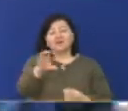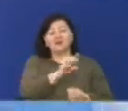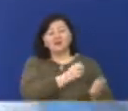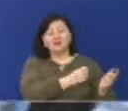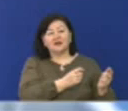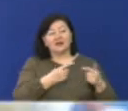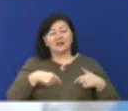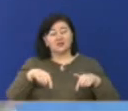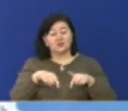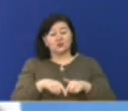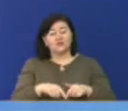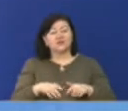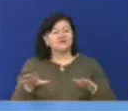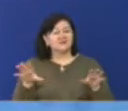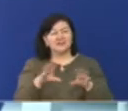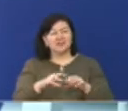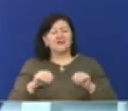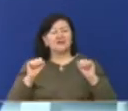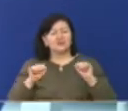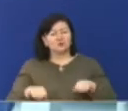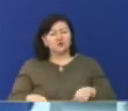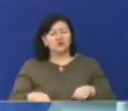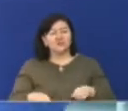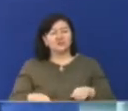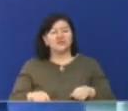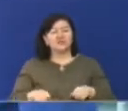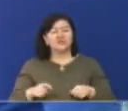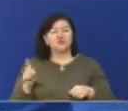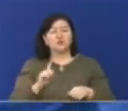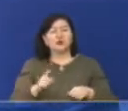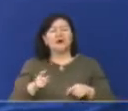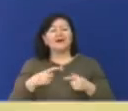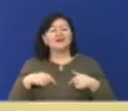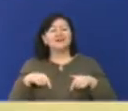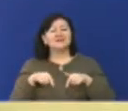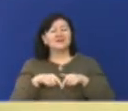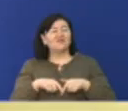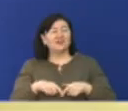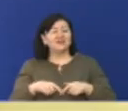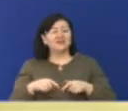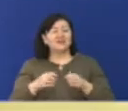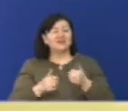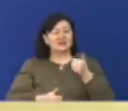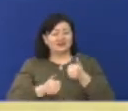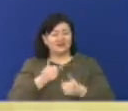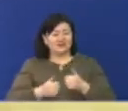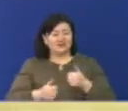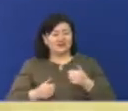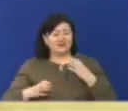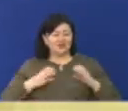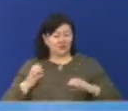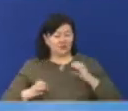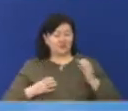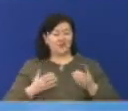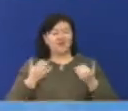занятий спортом. Город Семей в этом плане лидирует. Большое внимание уделяется детям. Работают детско-юношеские спортивные школы, которые дают